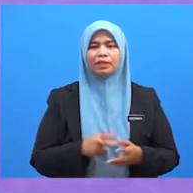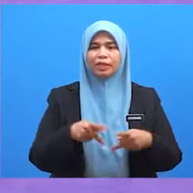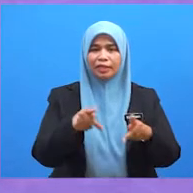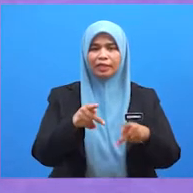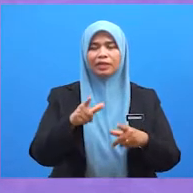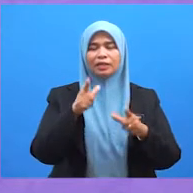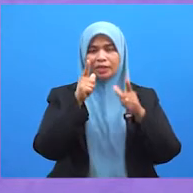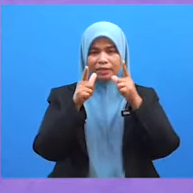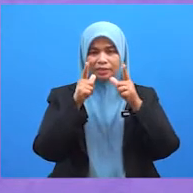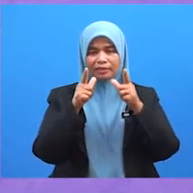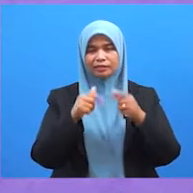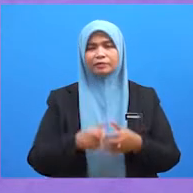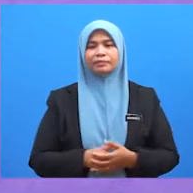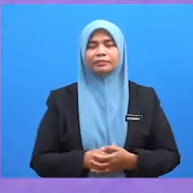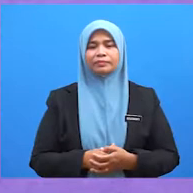Kaedah lisan.